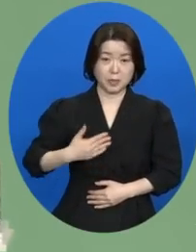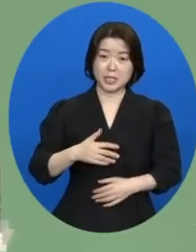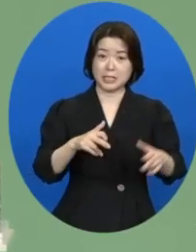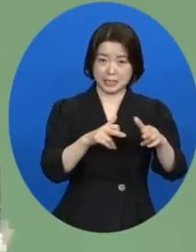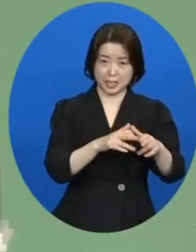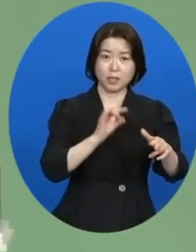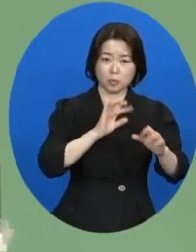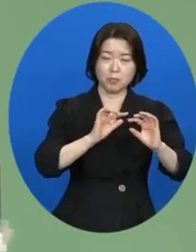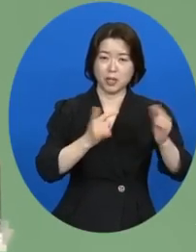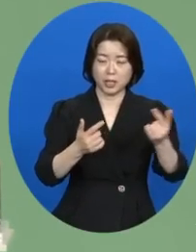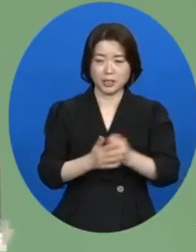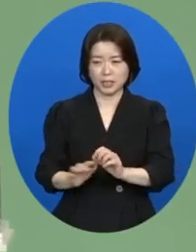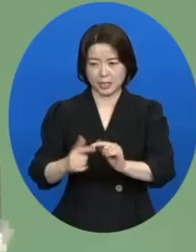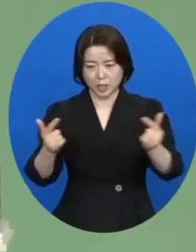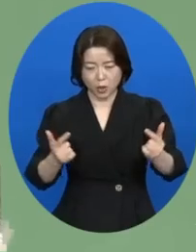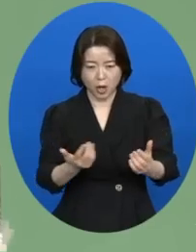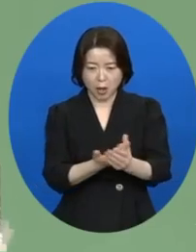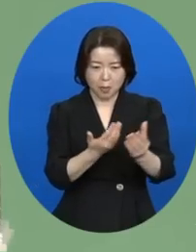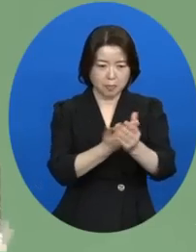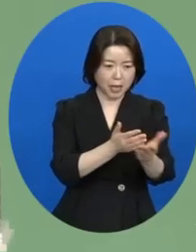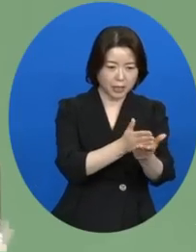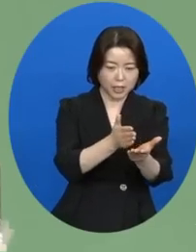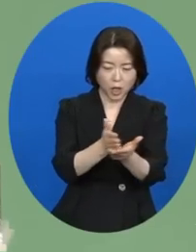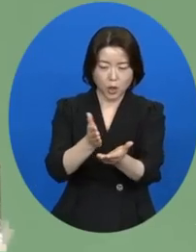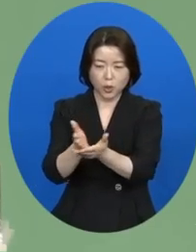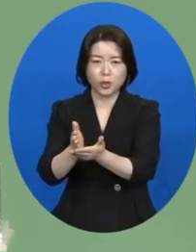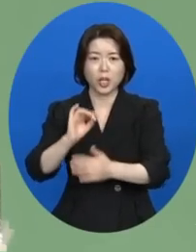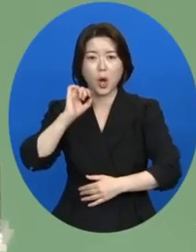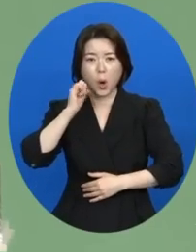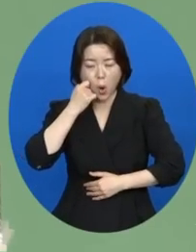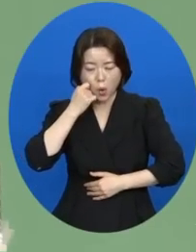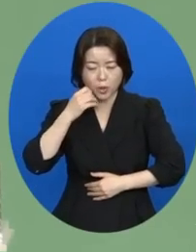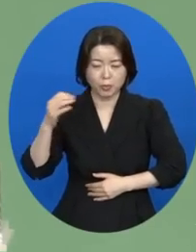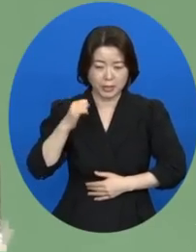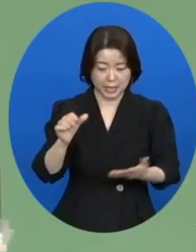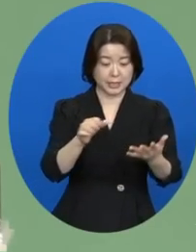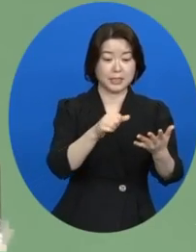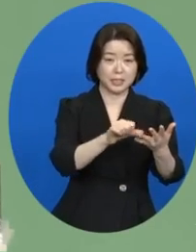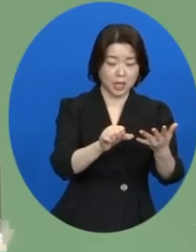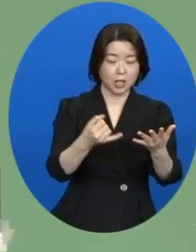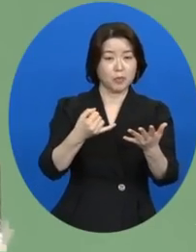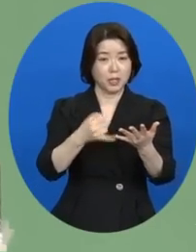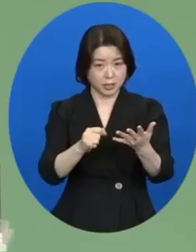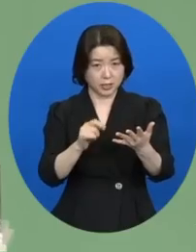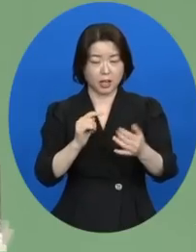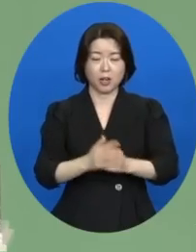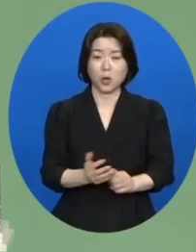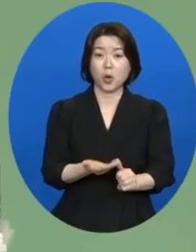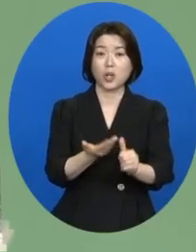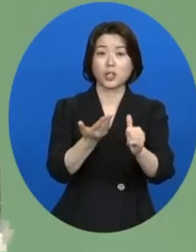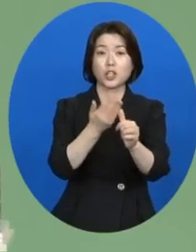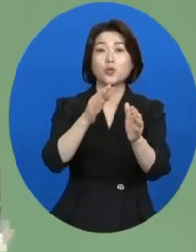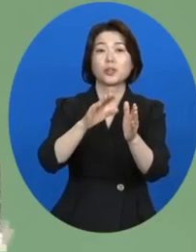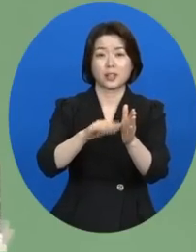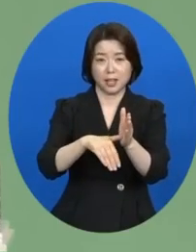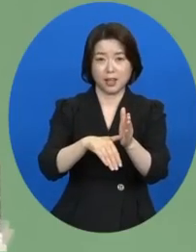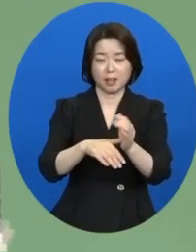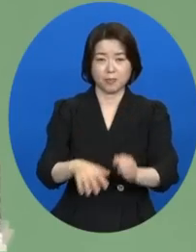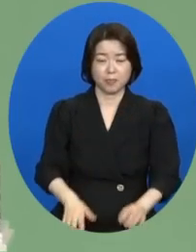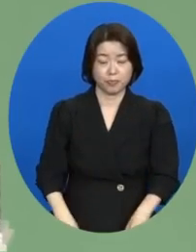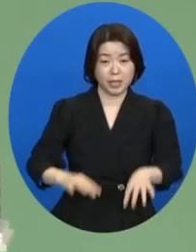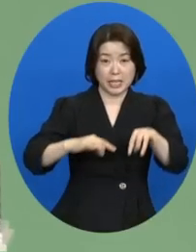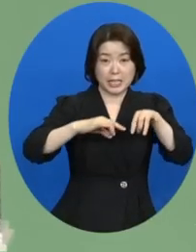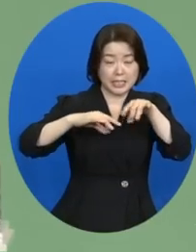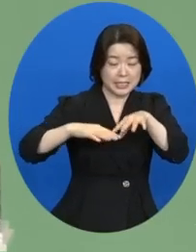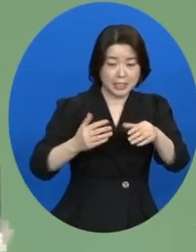아니라 여러 발달 영역에 어려움을 가진 야곱이와 에스더를 양육하면서